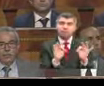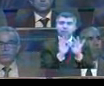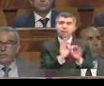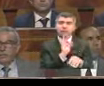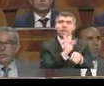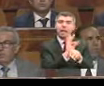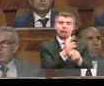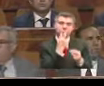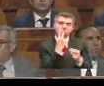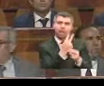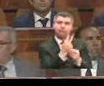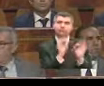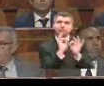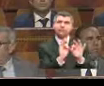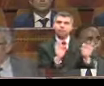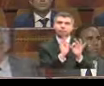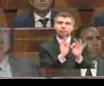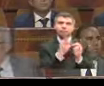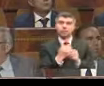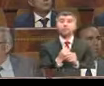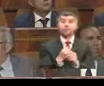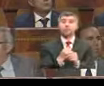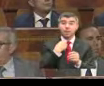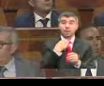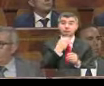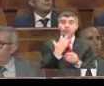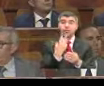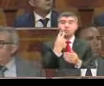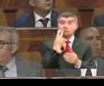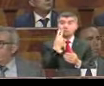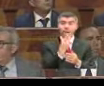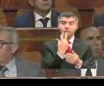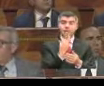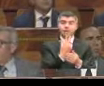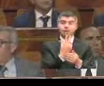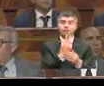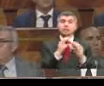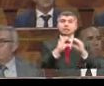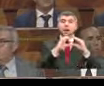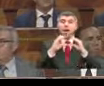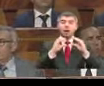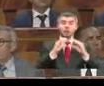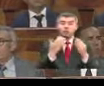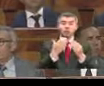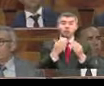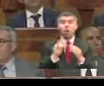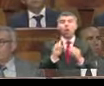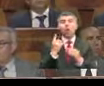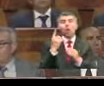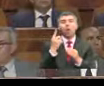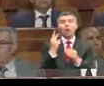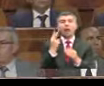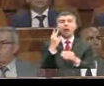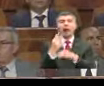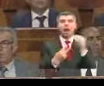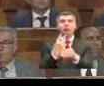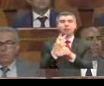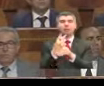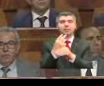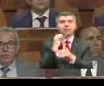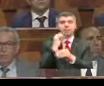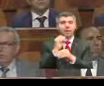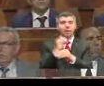الوزاره، خصوصا انه ملي تختزل اللغه الامازيغيه فقط في التواصل خصوصا في السنتين الاولى. فبالنسبه لهذه